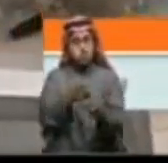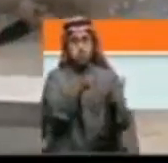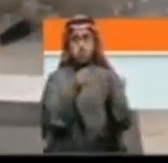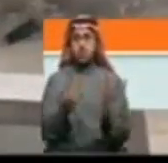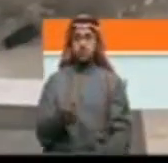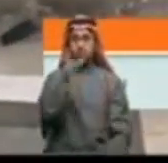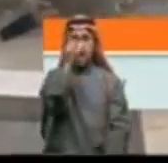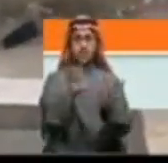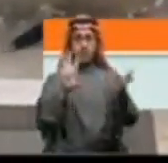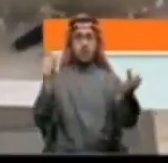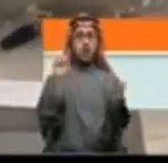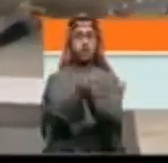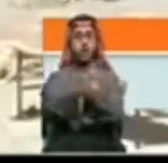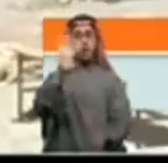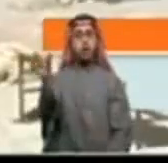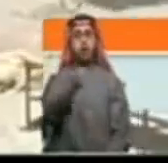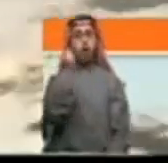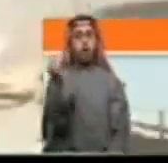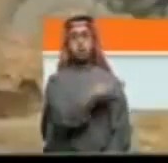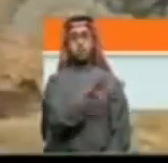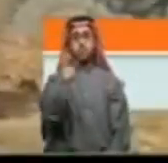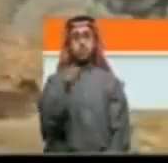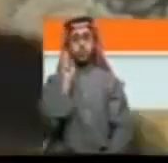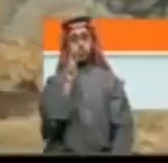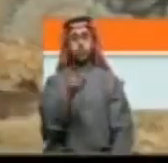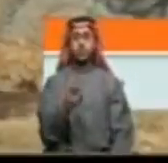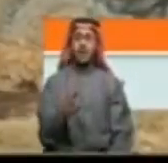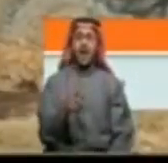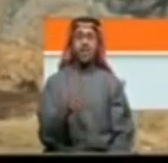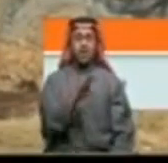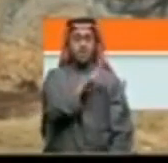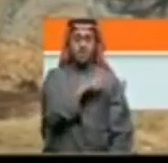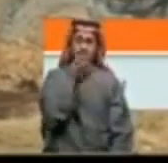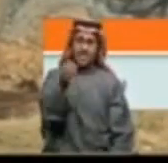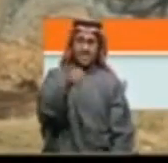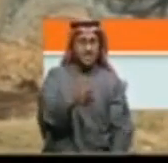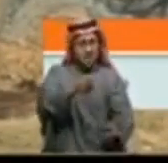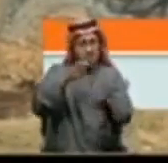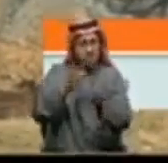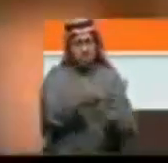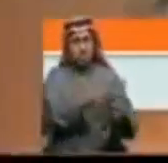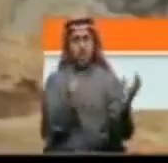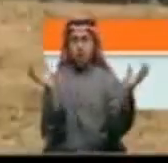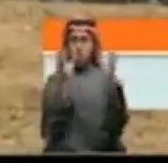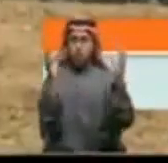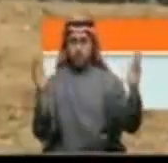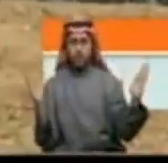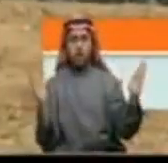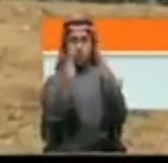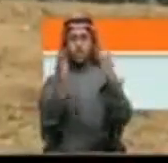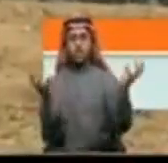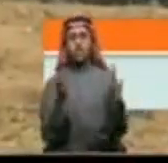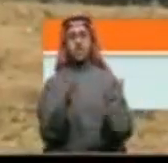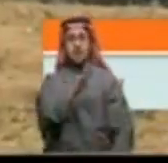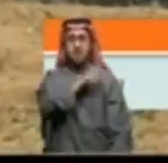من المواطنين في مناطق متفرقة بالضفة الغربية المحتلة، فيما اندلعت مواجهات بين